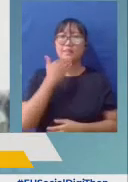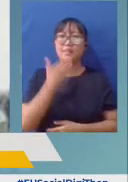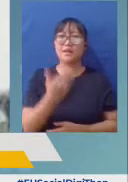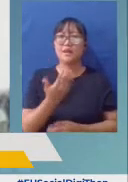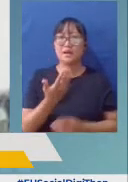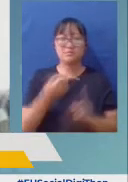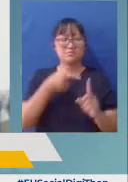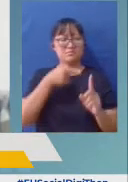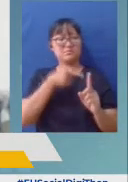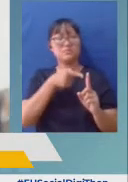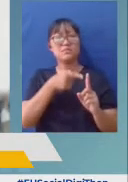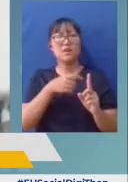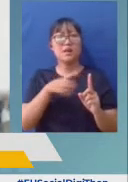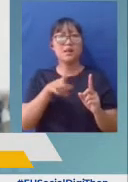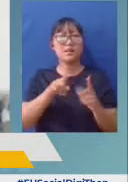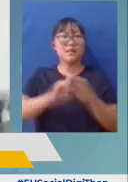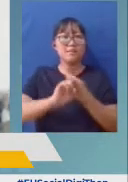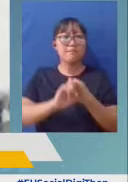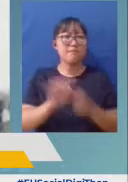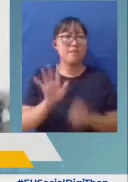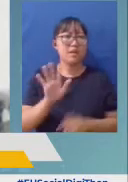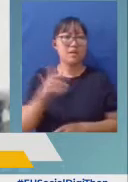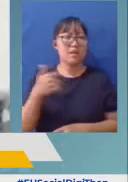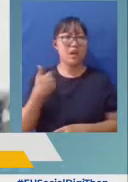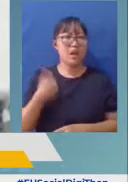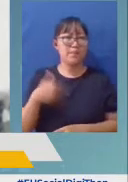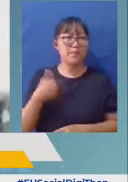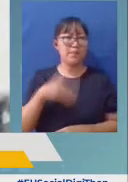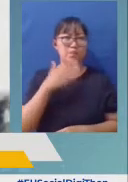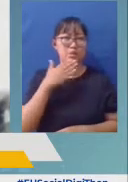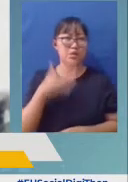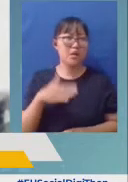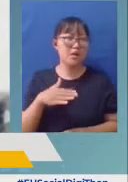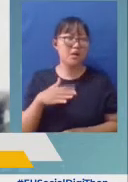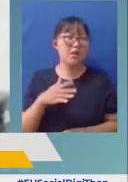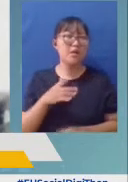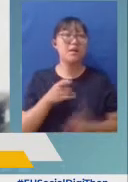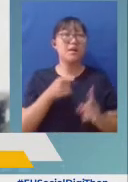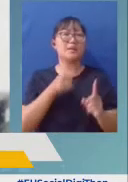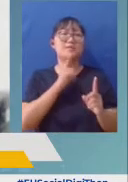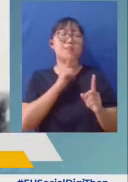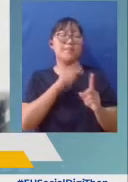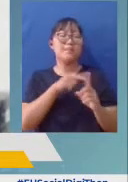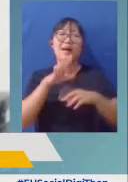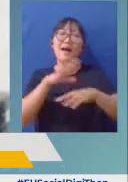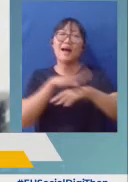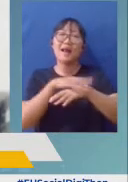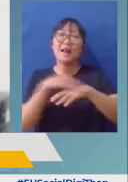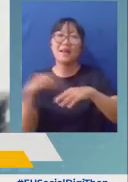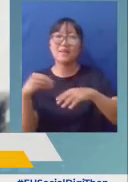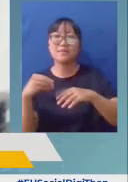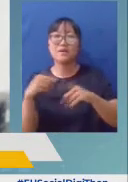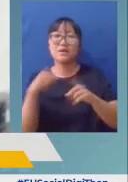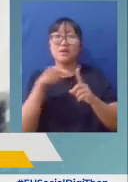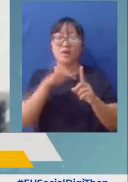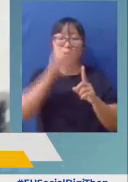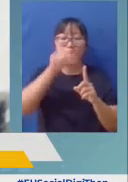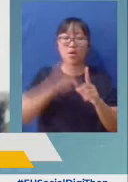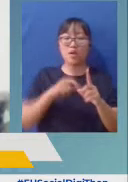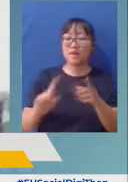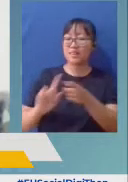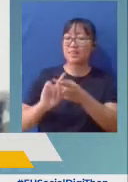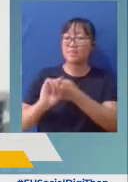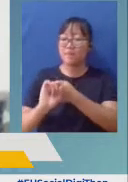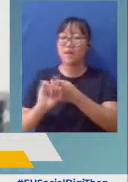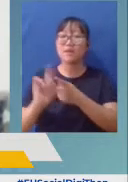teman? Karena secara alami anak itu sebetulnya suka berteman, ya. Nah, pertanyaanku adalah jangan-jangan dia